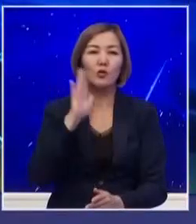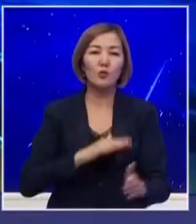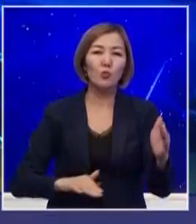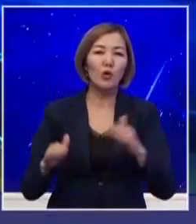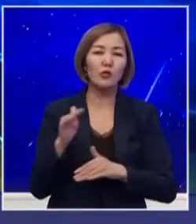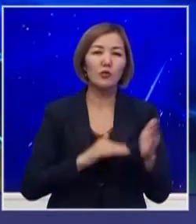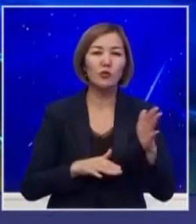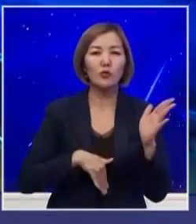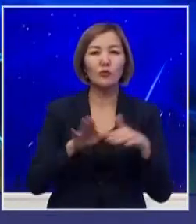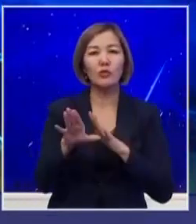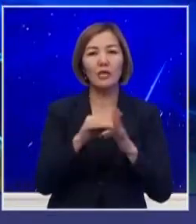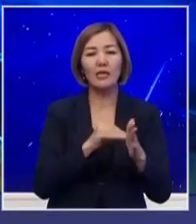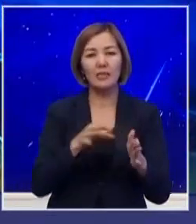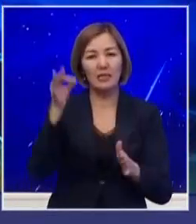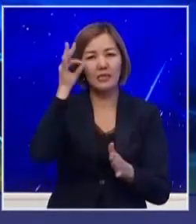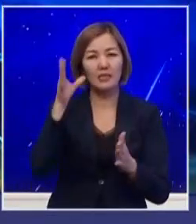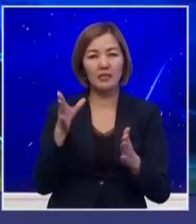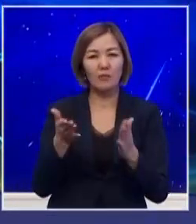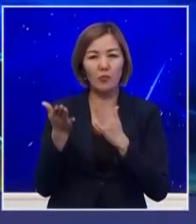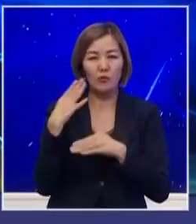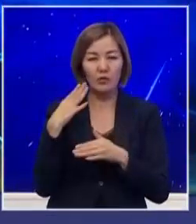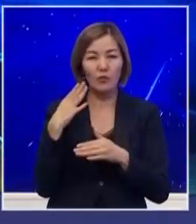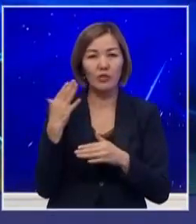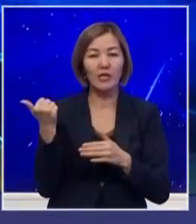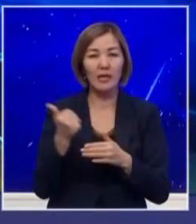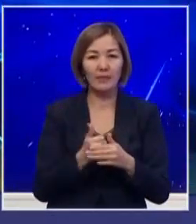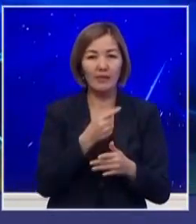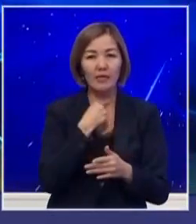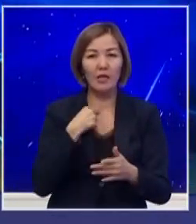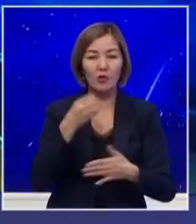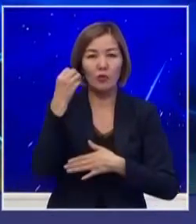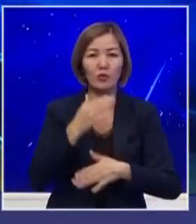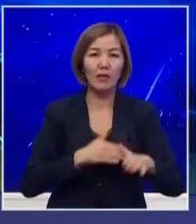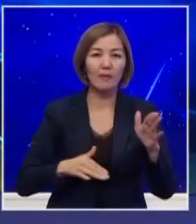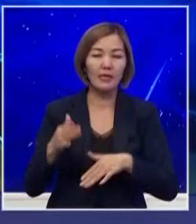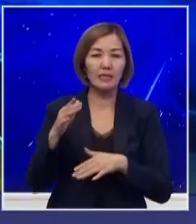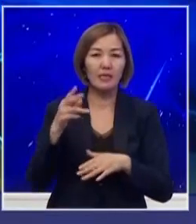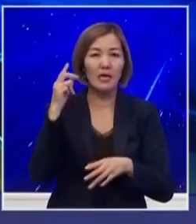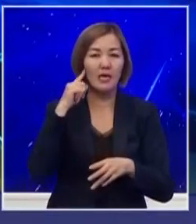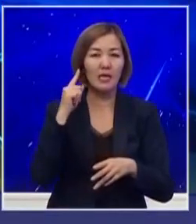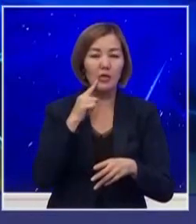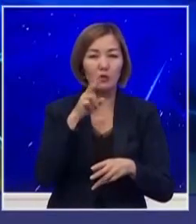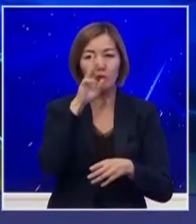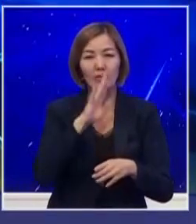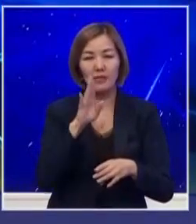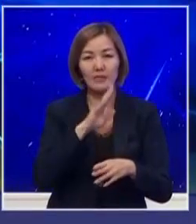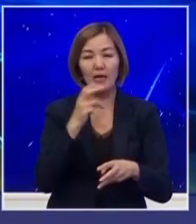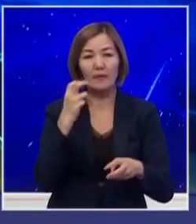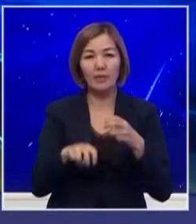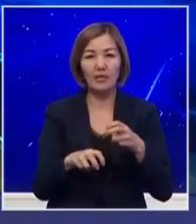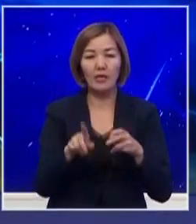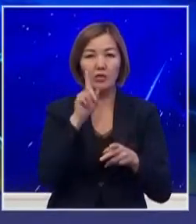Суға жүзуден үздіктер анықталды. Естеріңізде болса, өткен аптада Талдықорған орталық бассейнінде есту қабілеті